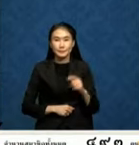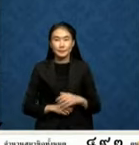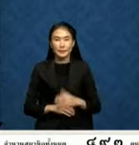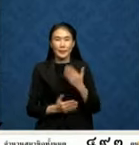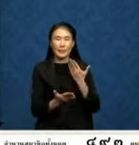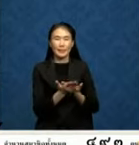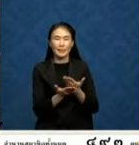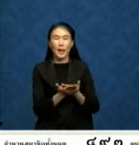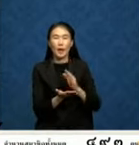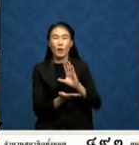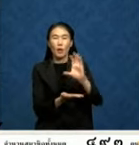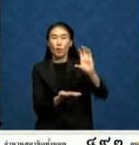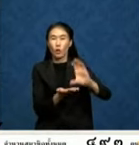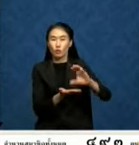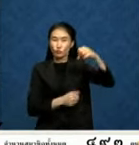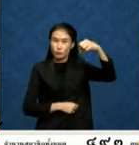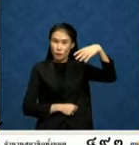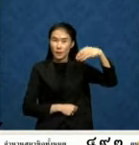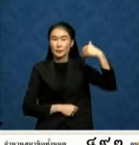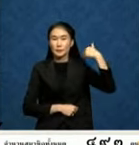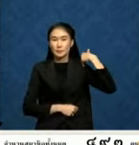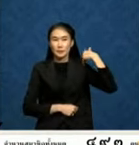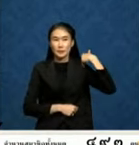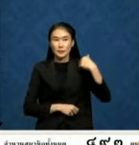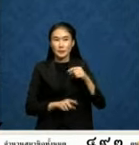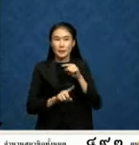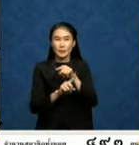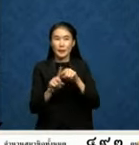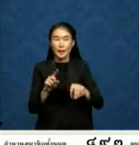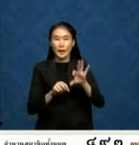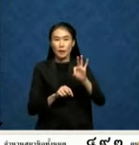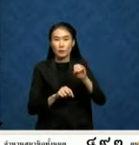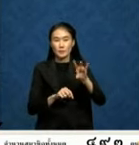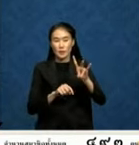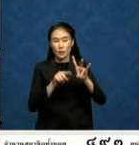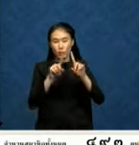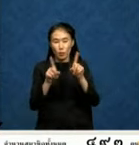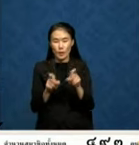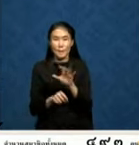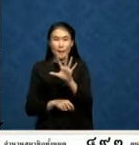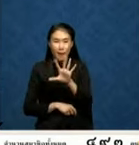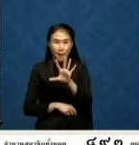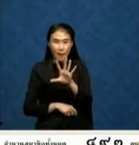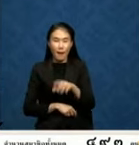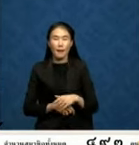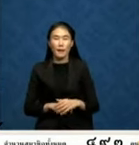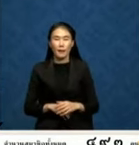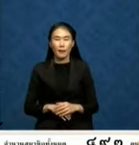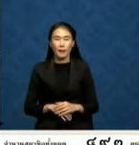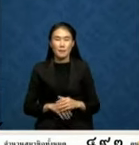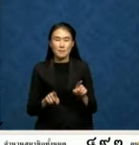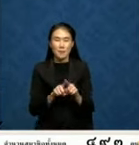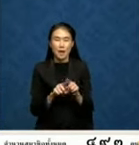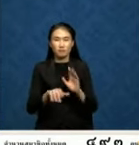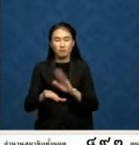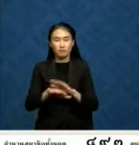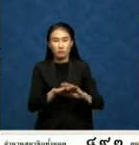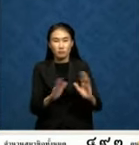งินของกองทุนพัฒนาไฟฟ้านะครับ97วงเล็บ5นะครับที่เราพยายามที่จะกระตุ้น